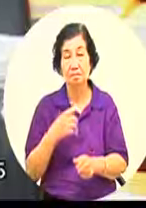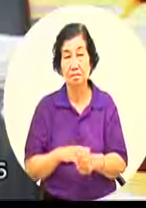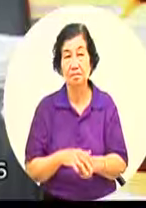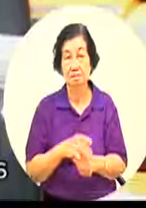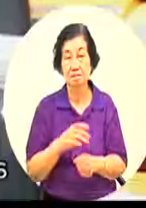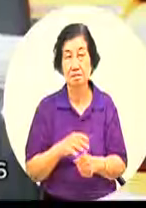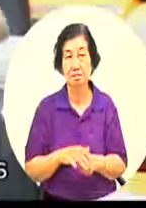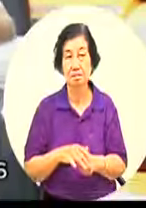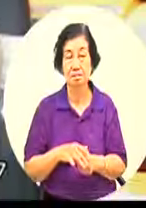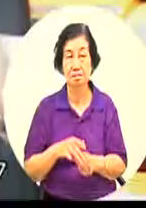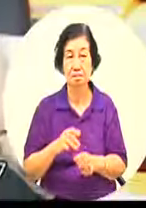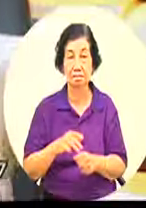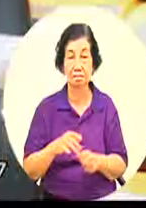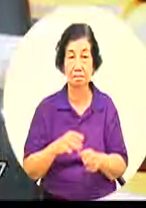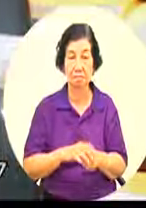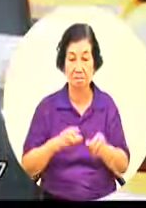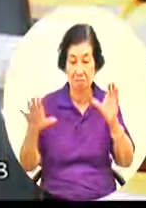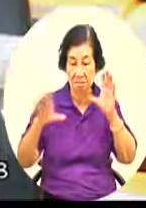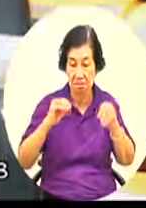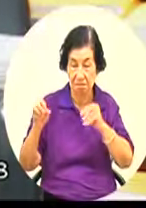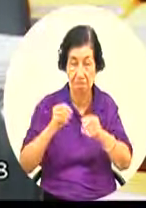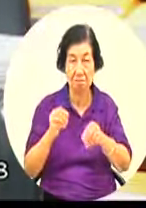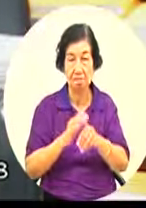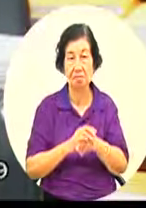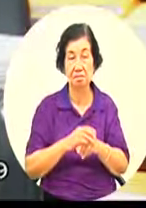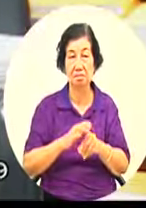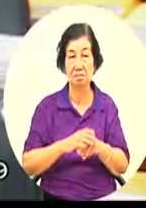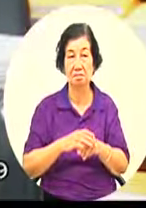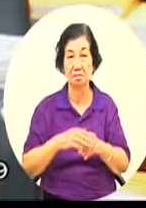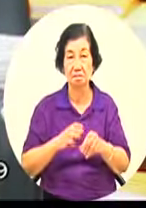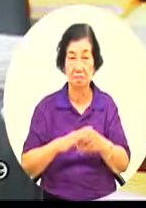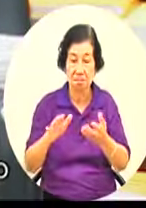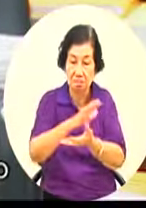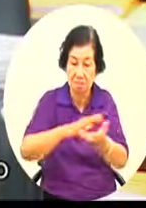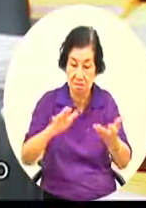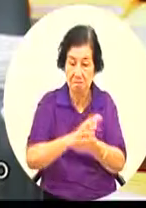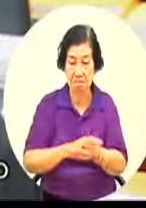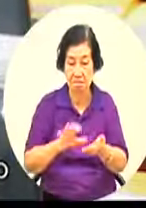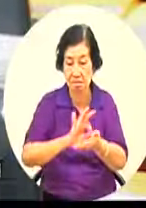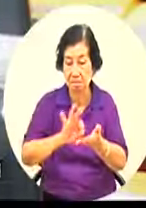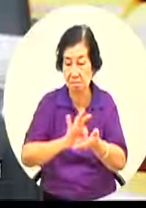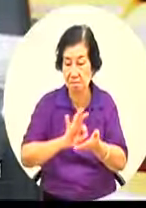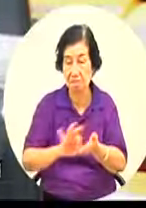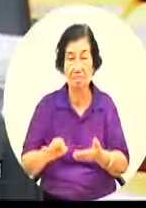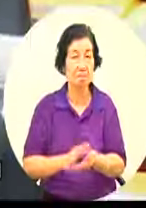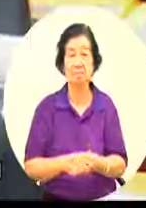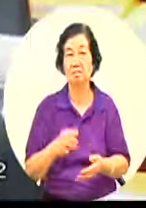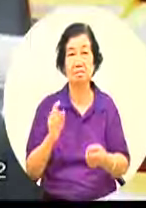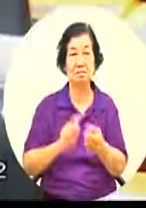要因为这样做资料而去把这样的经费弄掉，我觉得很可惜。请坐。